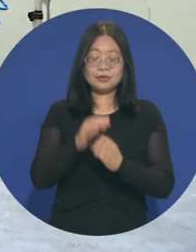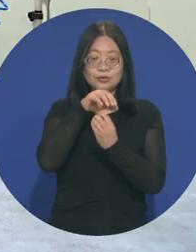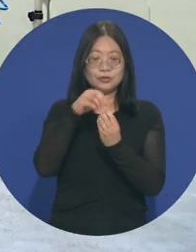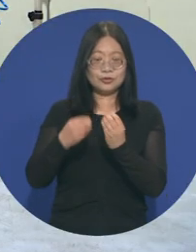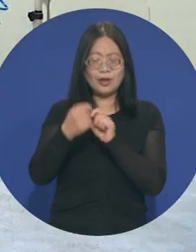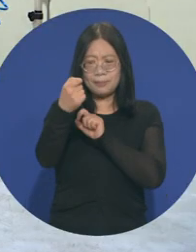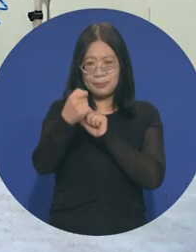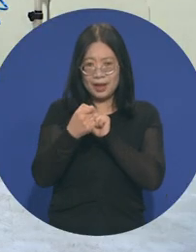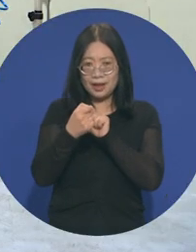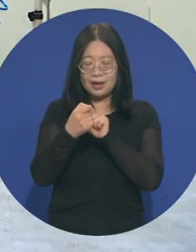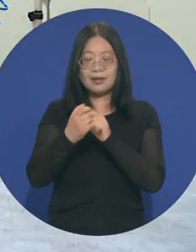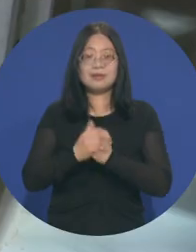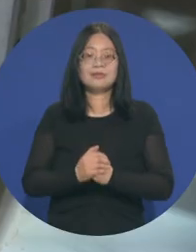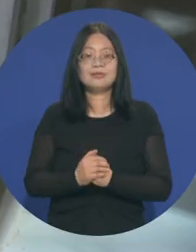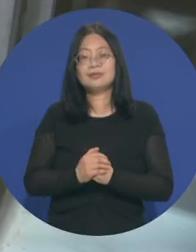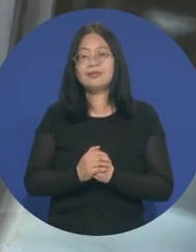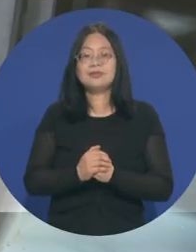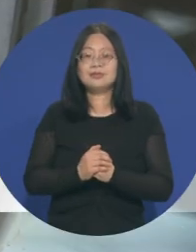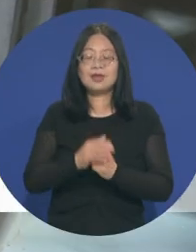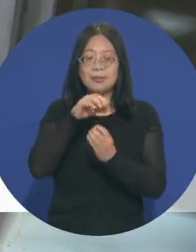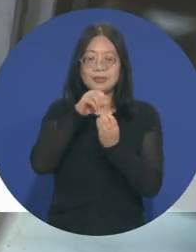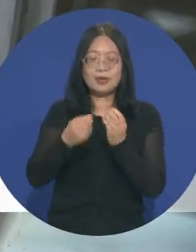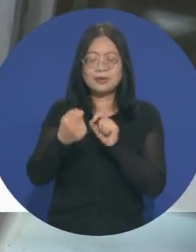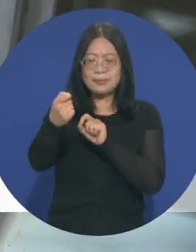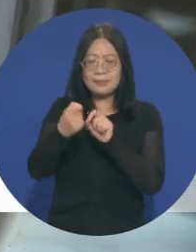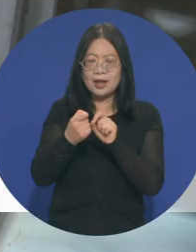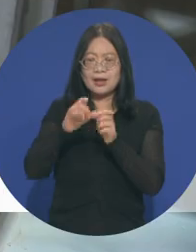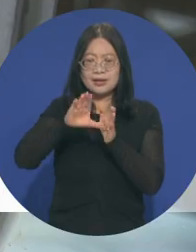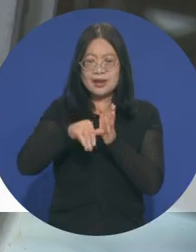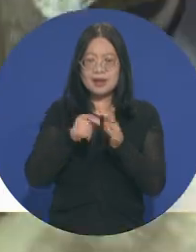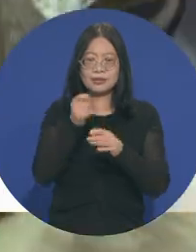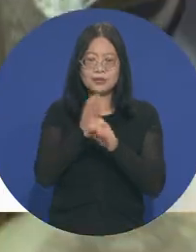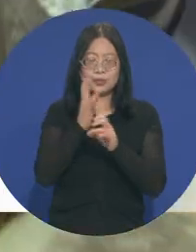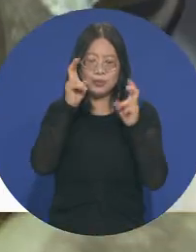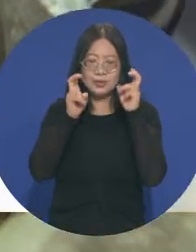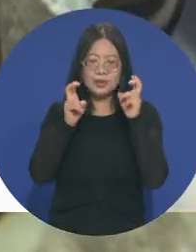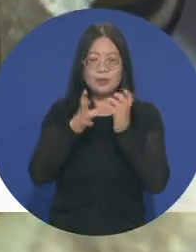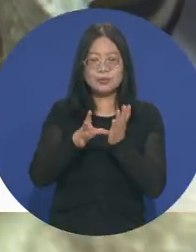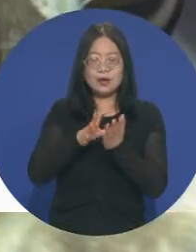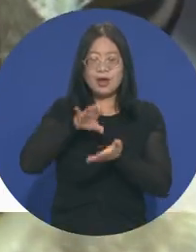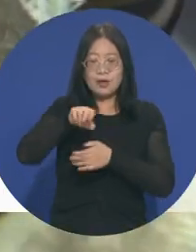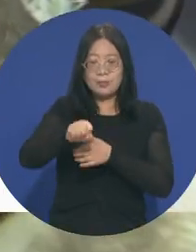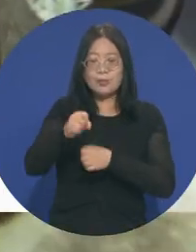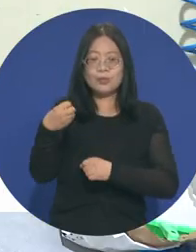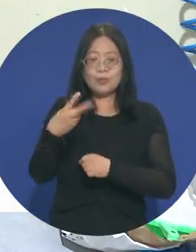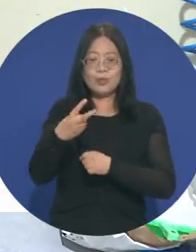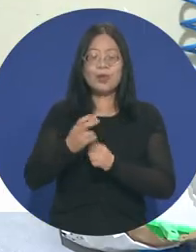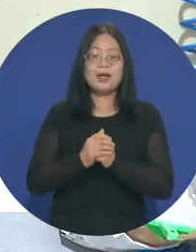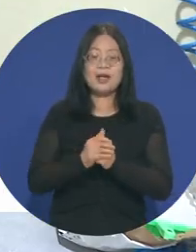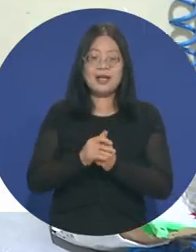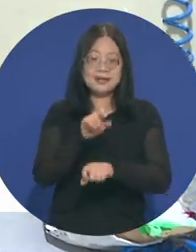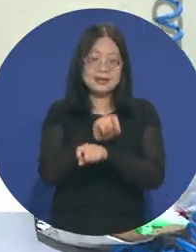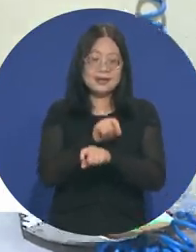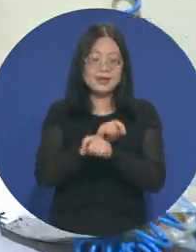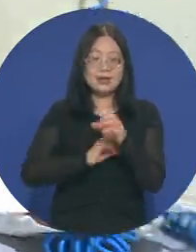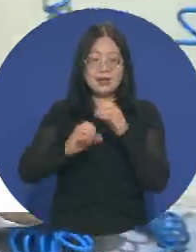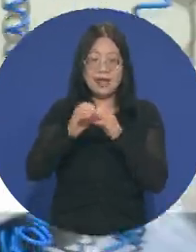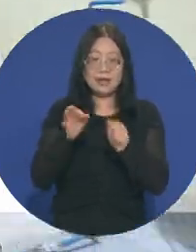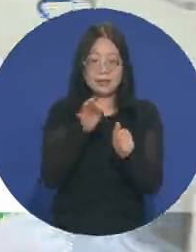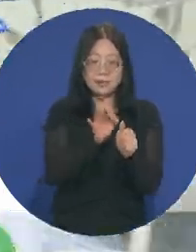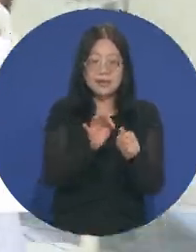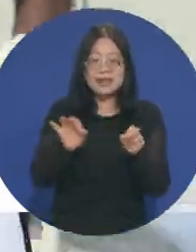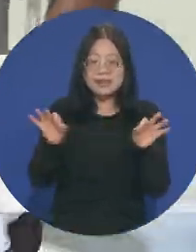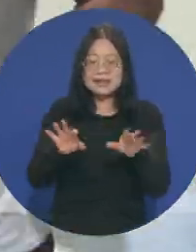추석이 코앞으로 다가왔습니다. 명절이 다가오면 중소기업들은 물량 확보는 물론 직원들 상여금까지